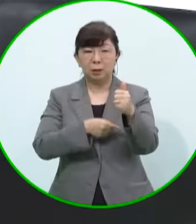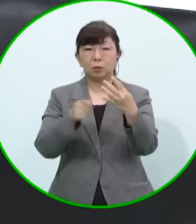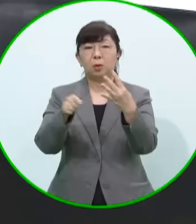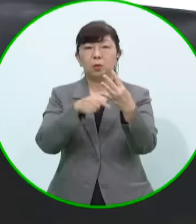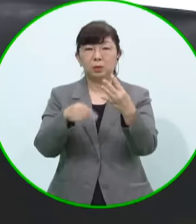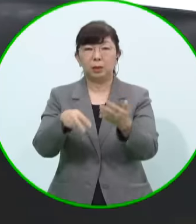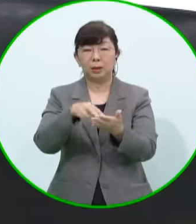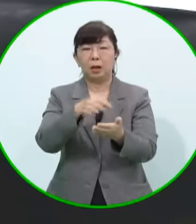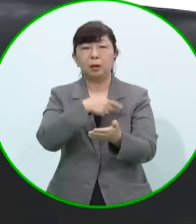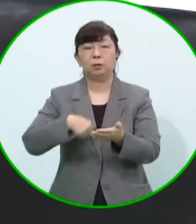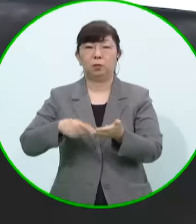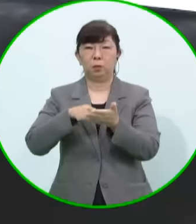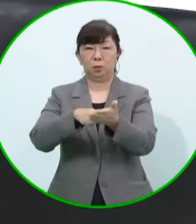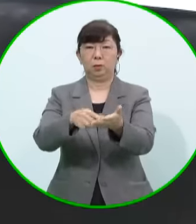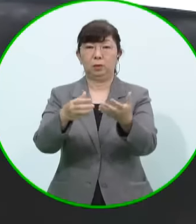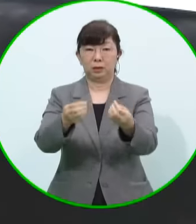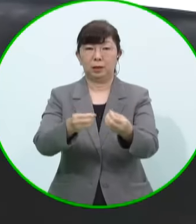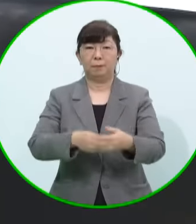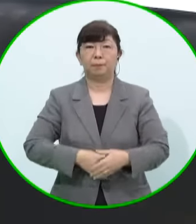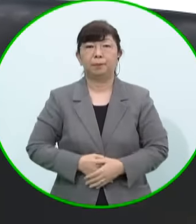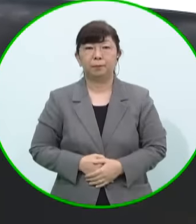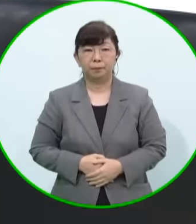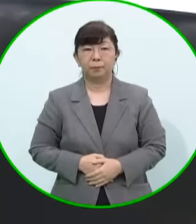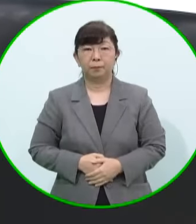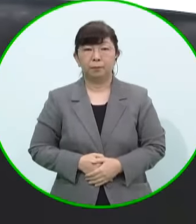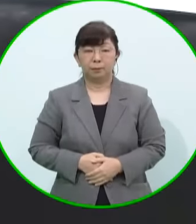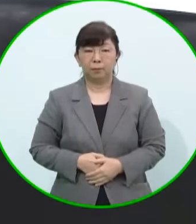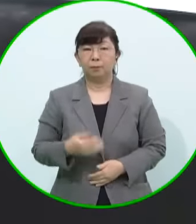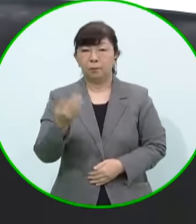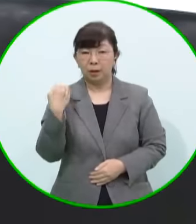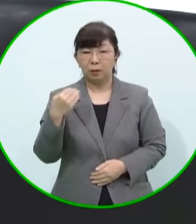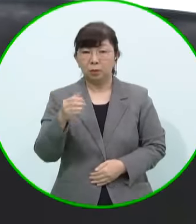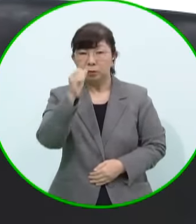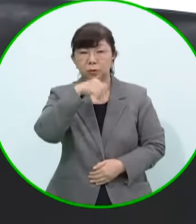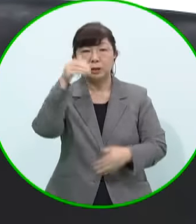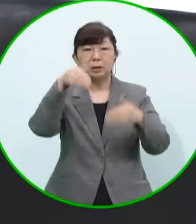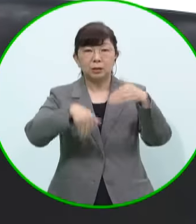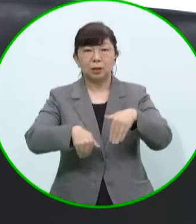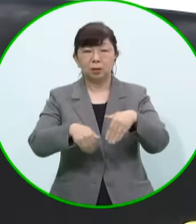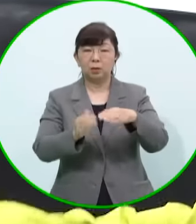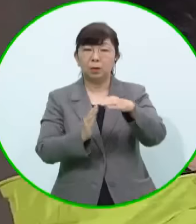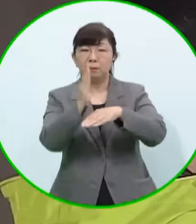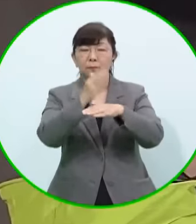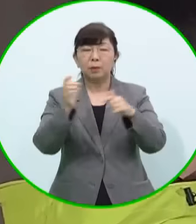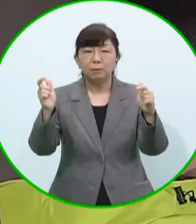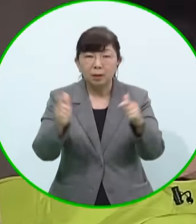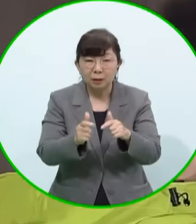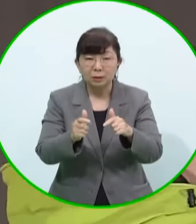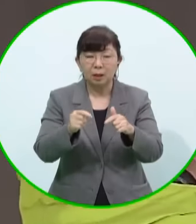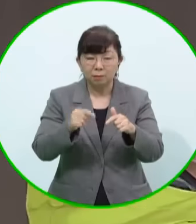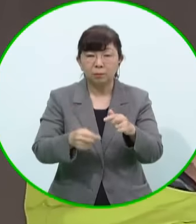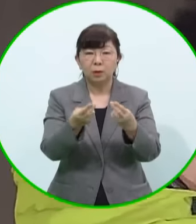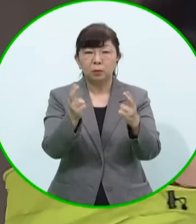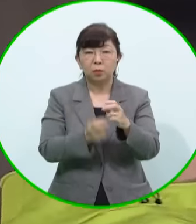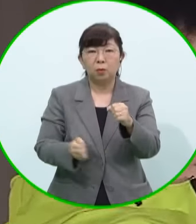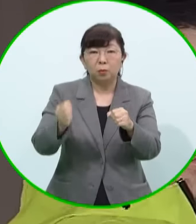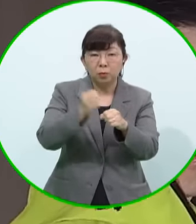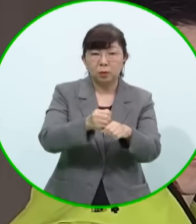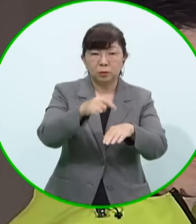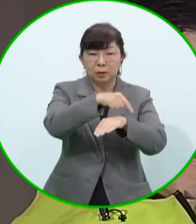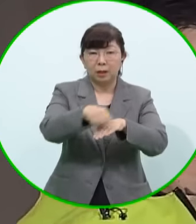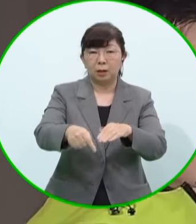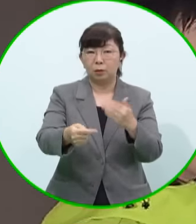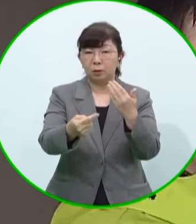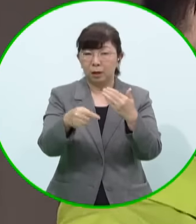の4人が立法を届け出ました先月の衆院戦で議席を減らしたことを受けた党の再建策が最大の